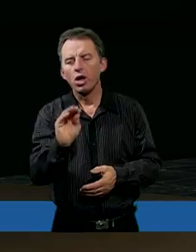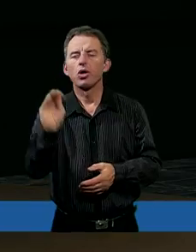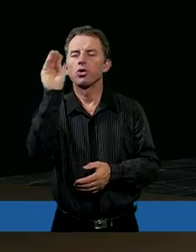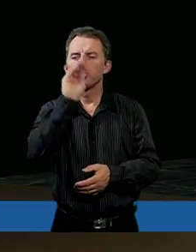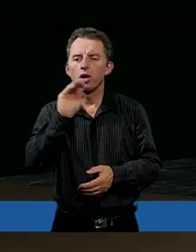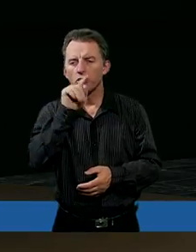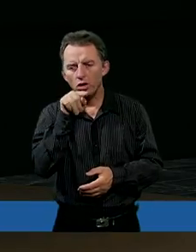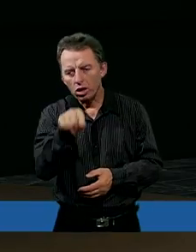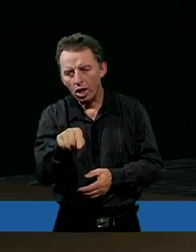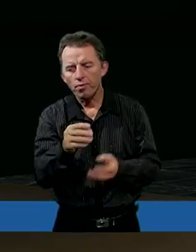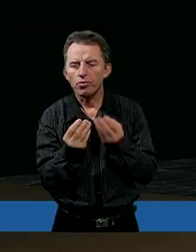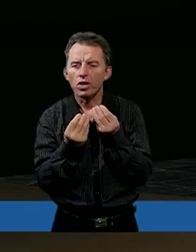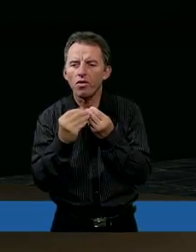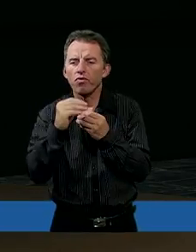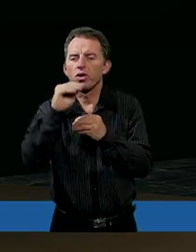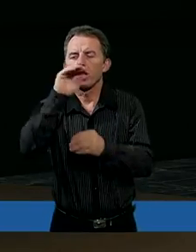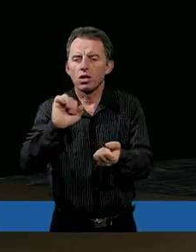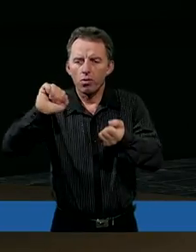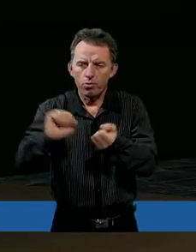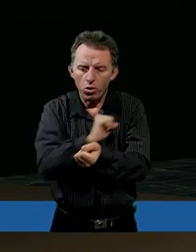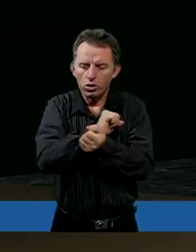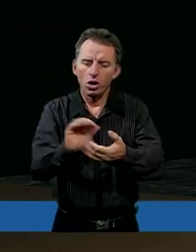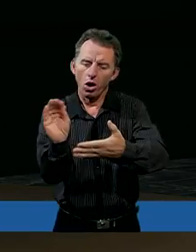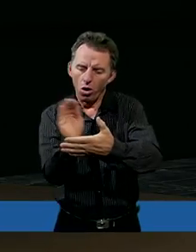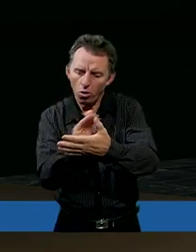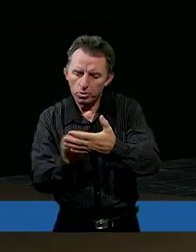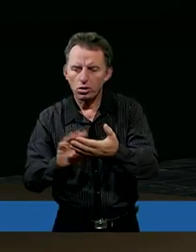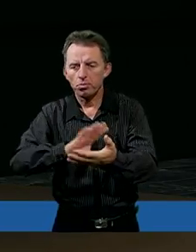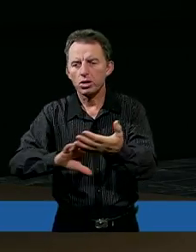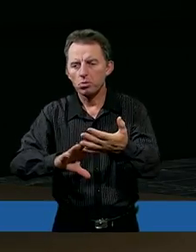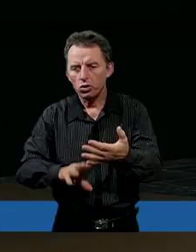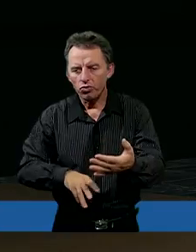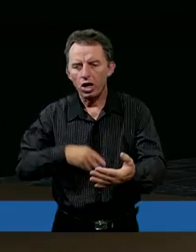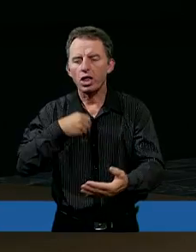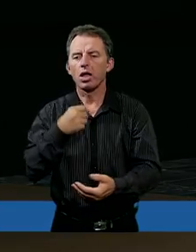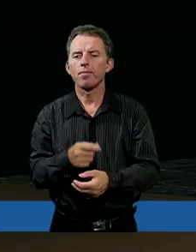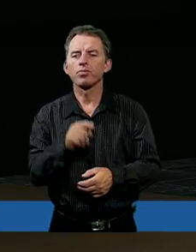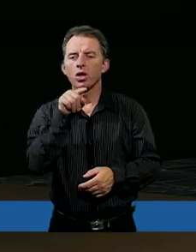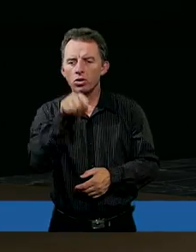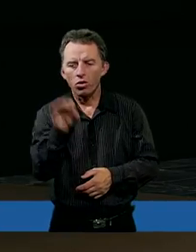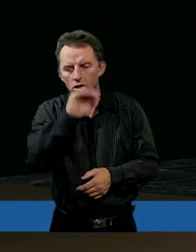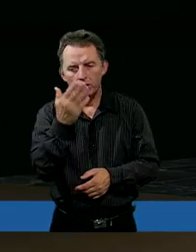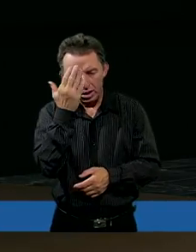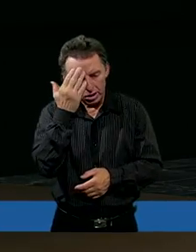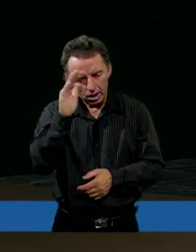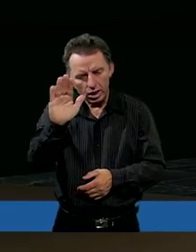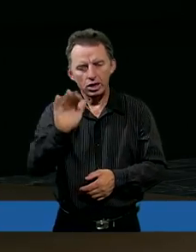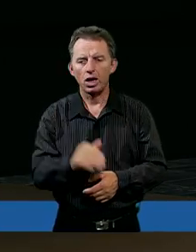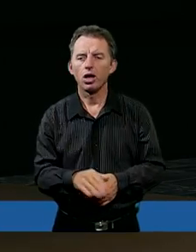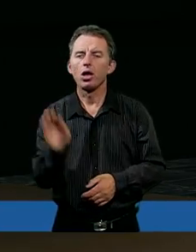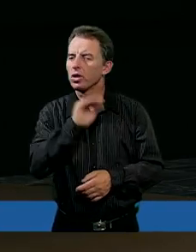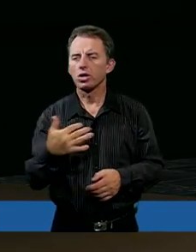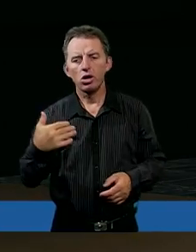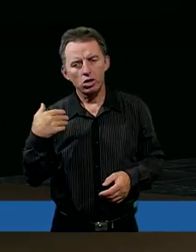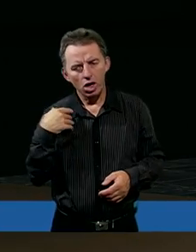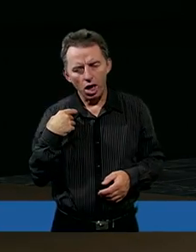jeszcze ten wielki bój opisujący w Biblii, on go jeszcze nie znał. Jeszcze